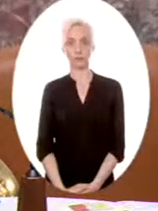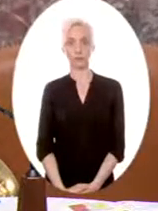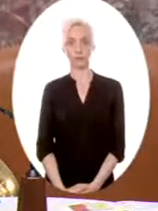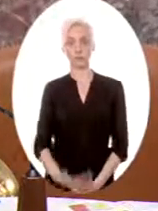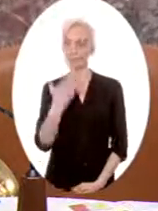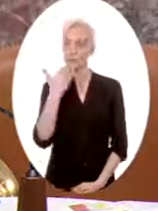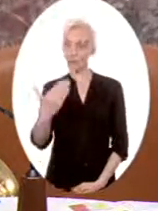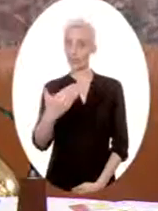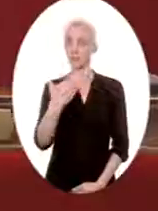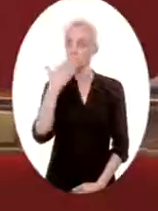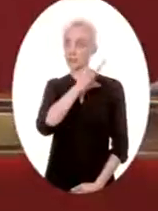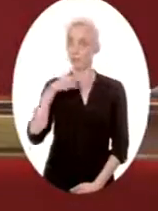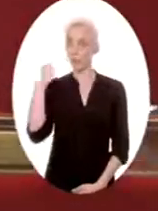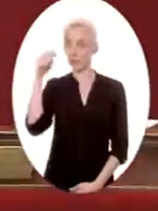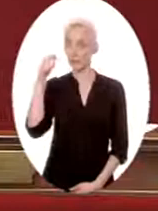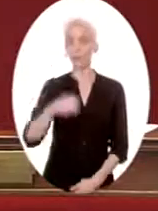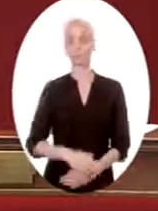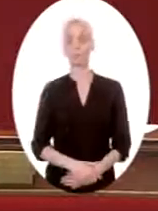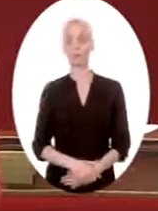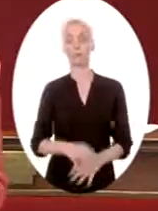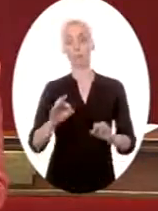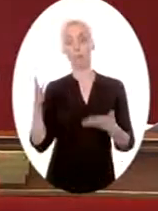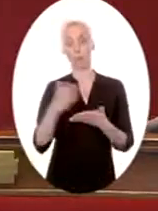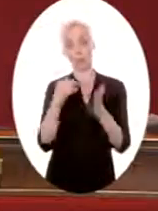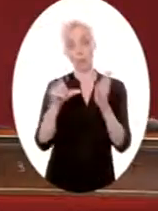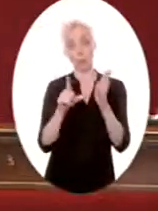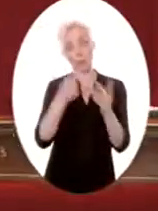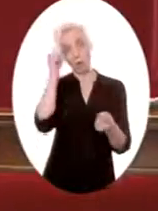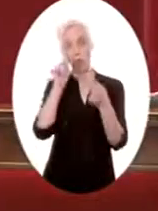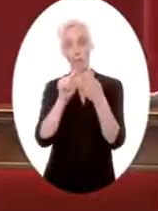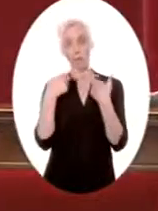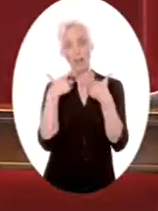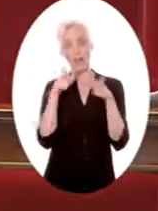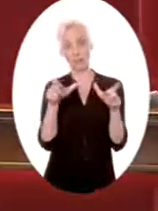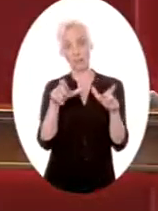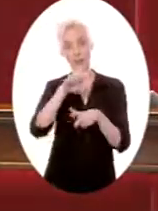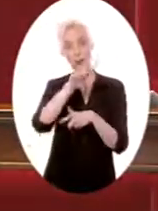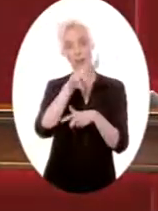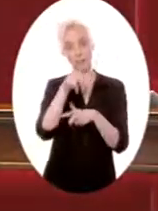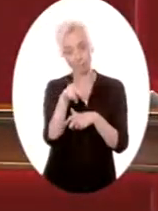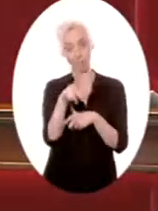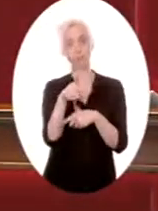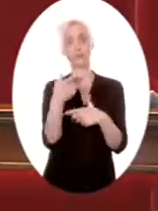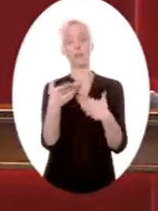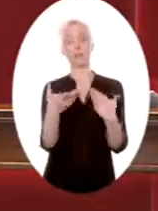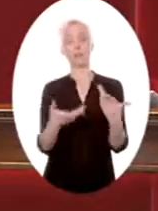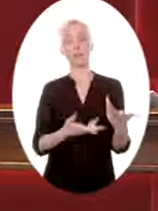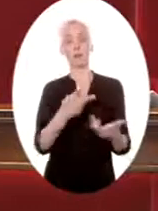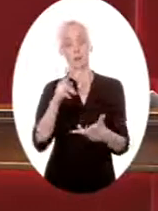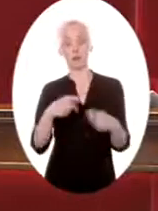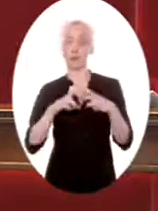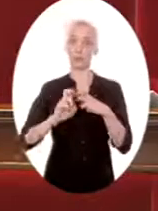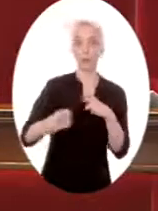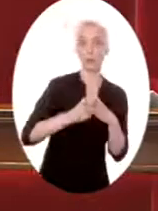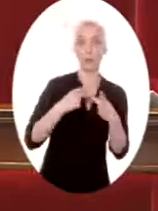merci merci madame la Présidente ce projet de loi relatif à la mise en accessibilité des établissements relevant du public des transports